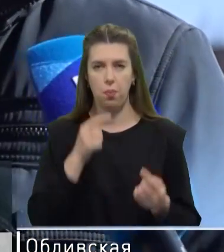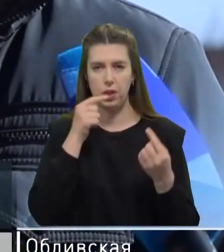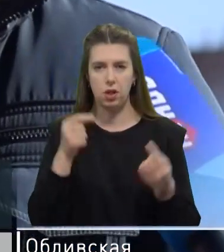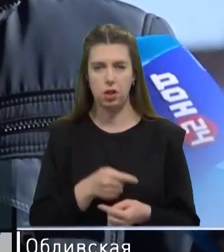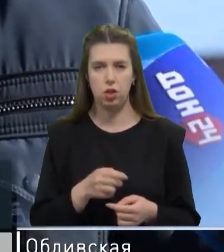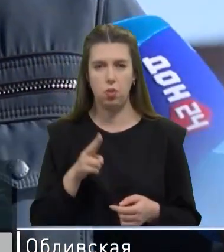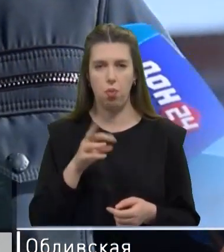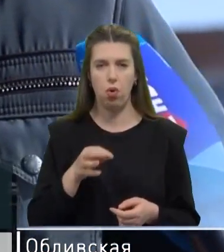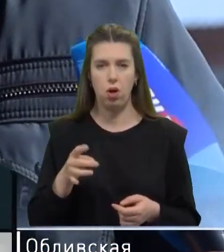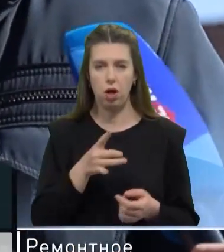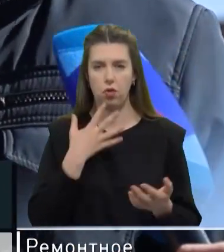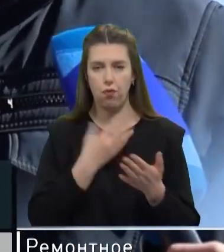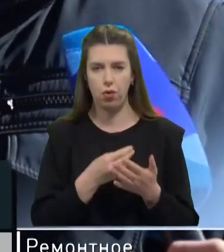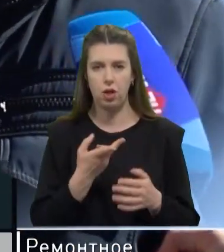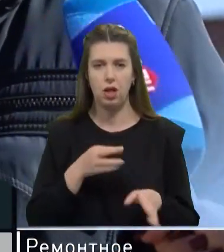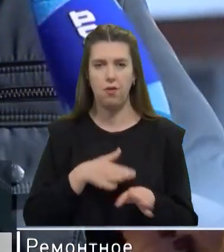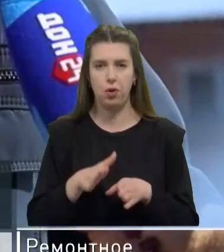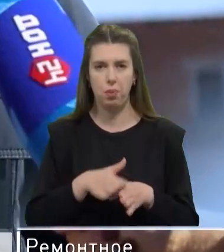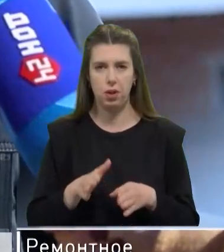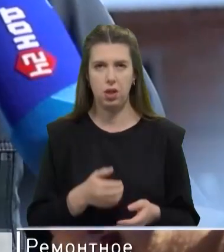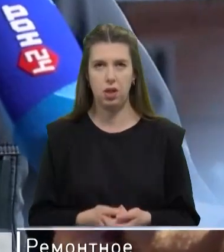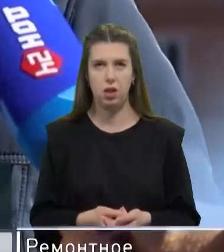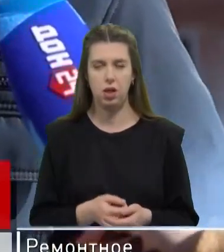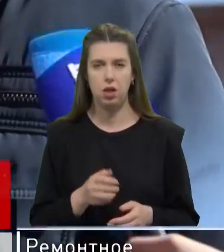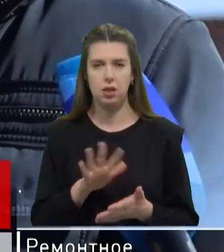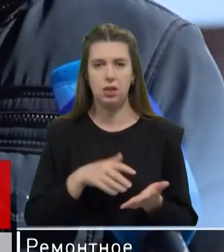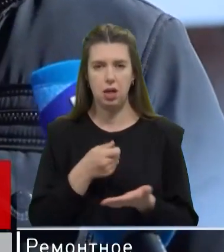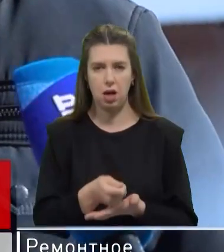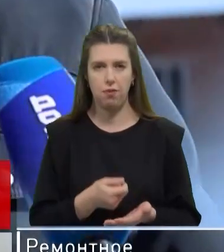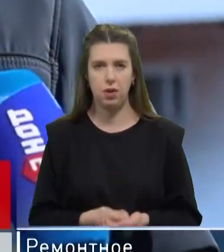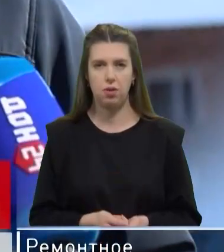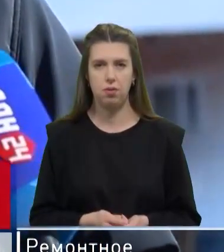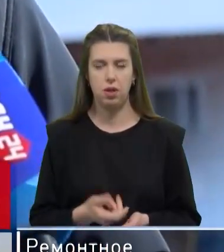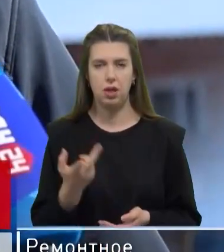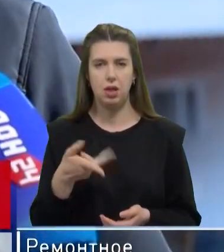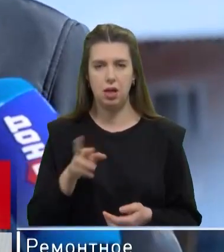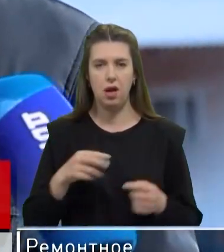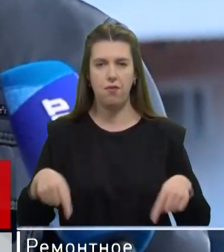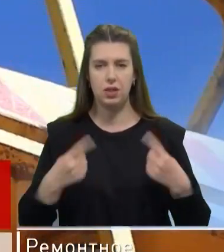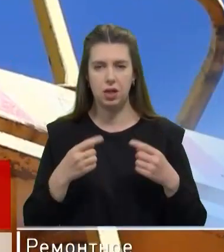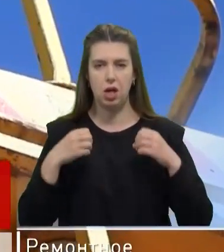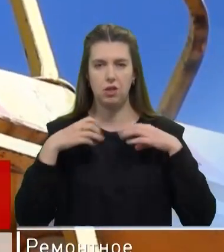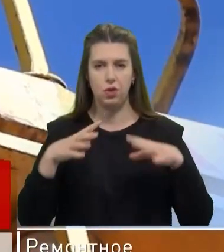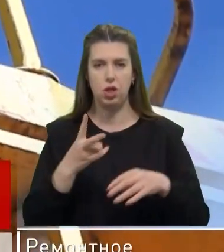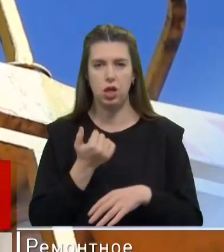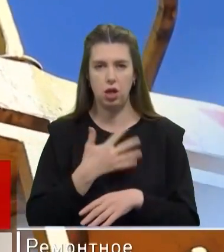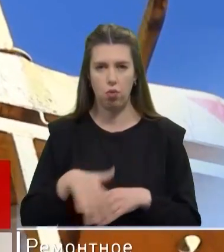соответственно, по районам для выполнения заявок, для восстановления освещения,